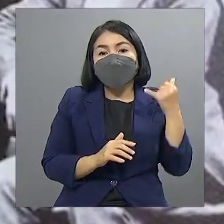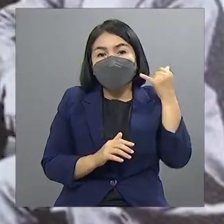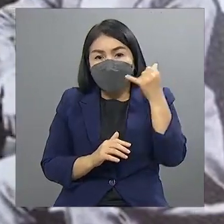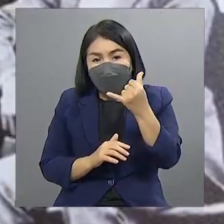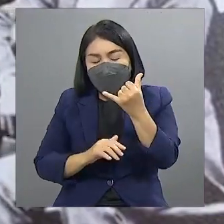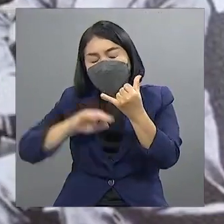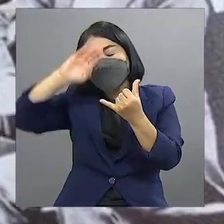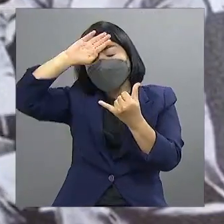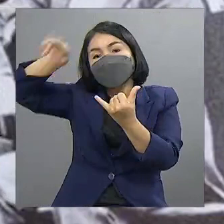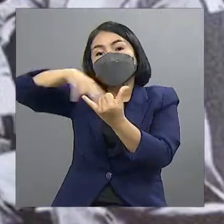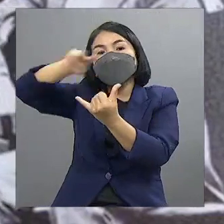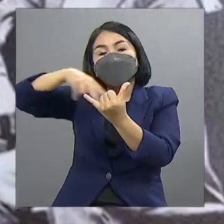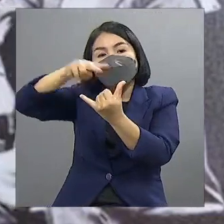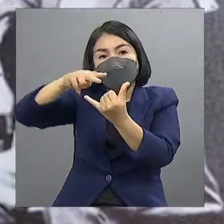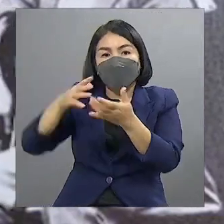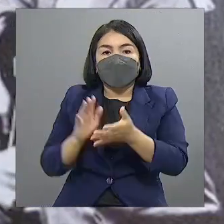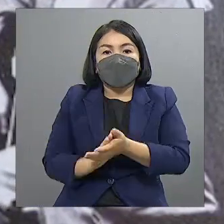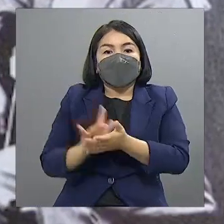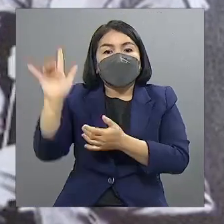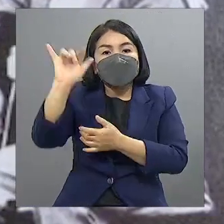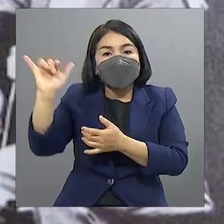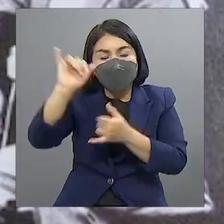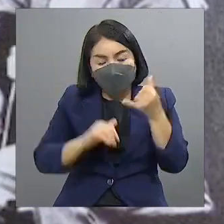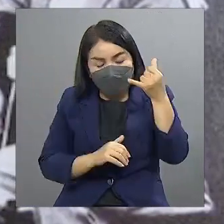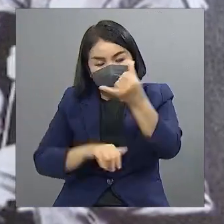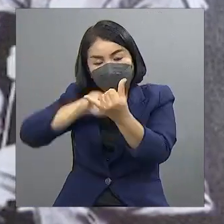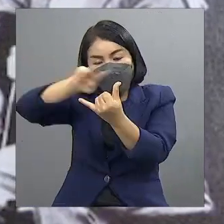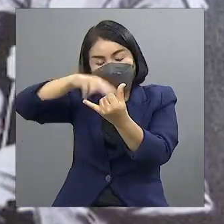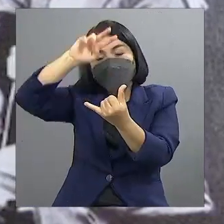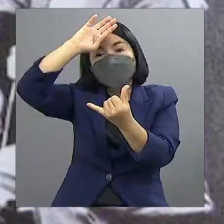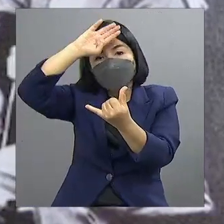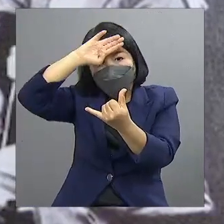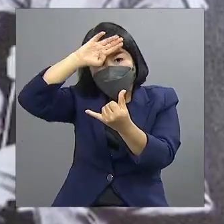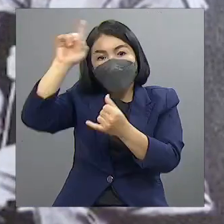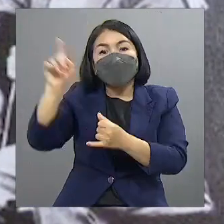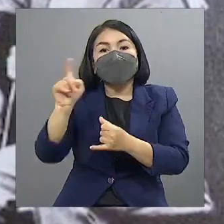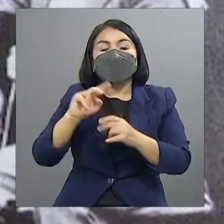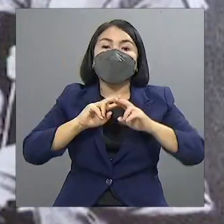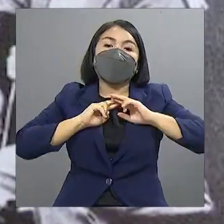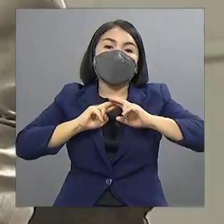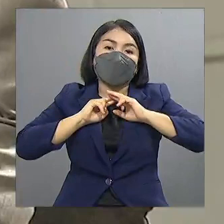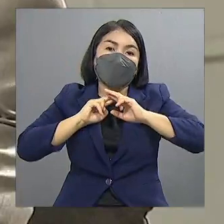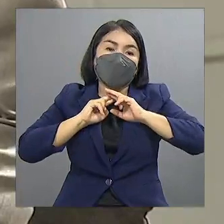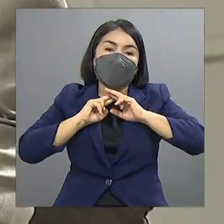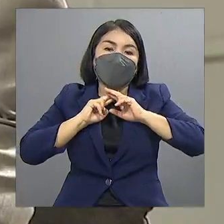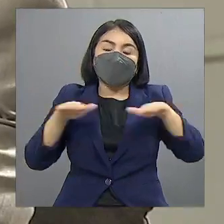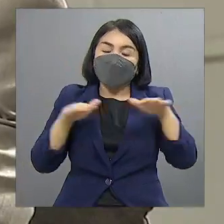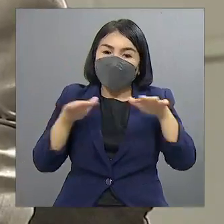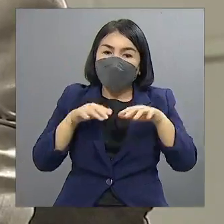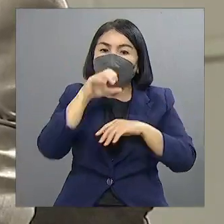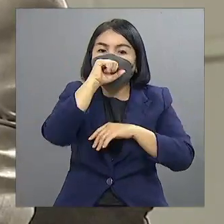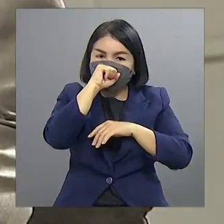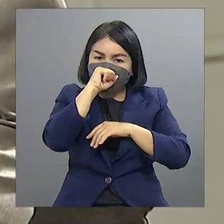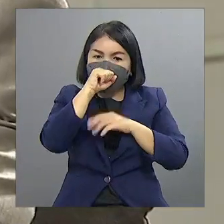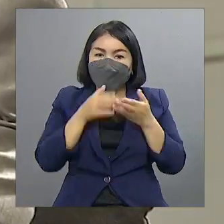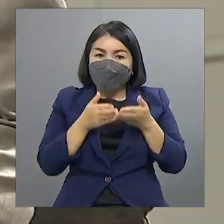ครับ นะครับและในการเสด็จครั้งนั้นเนี่ยเป็นการเสด็จแบบไพรเวทไพรเวทก็คือว่า ไม่พระองค์ ส่วนพระองค์